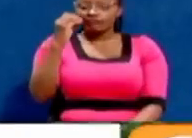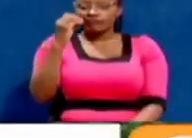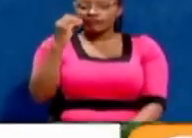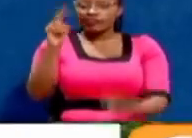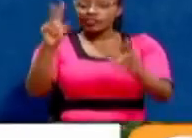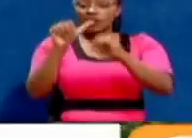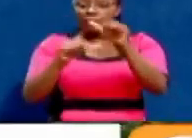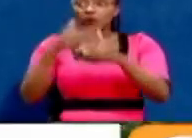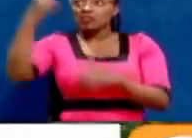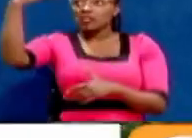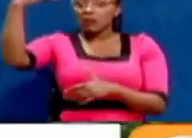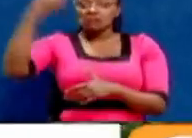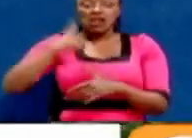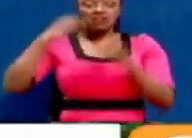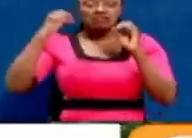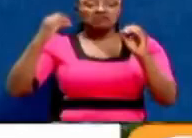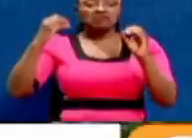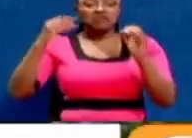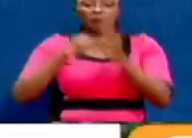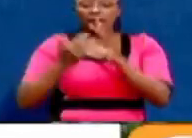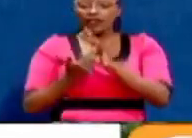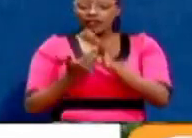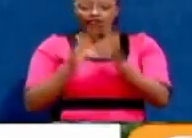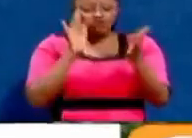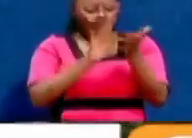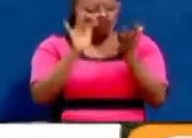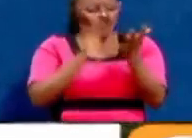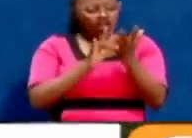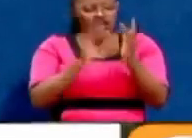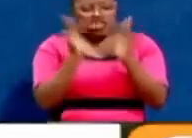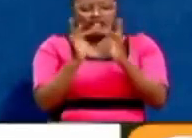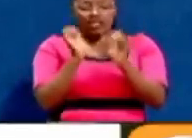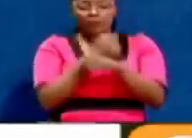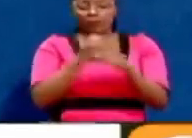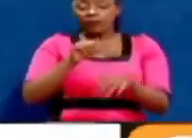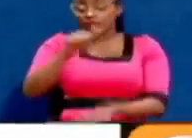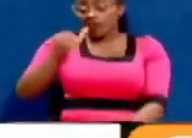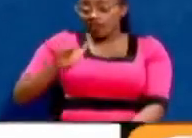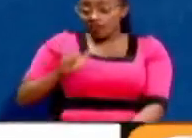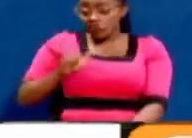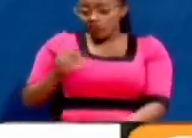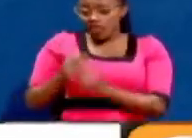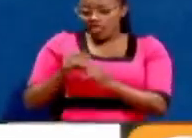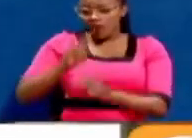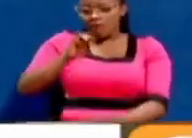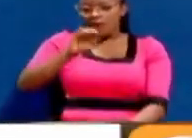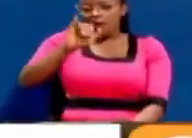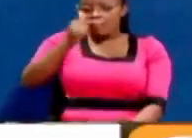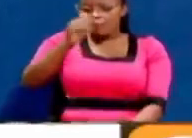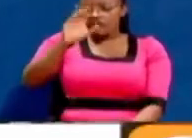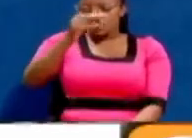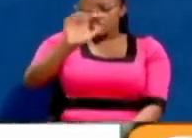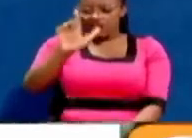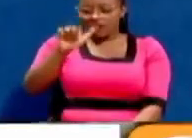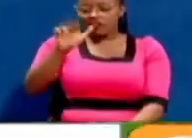Hapa mambo ya stima hakuna. Hauwezi browse. Naye Michelle Ejore anashughulika na kazi